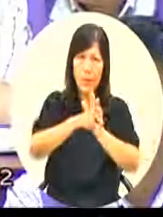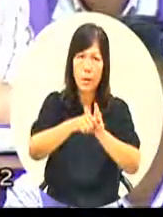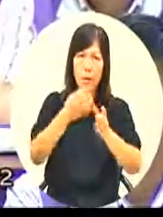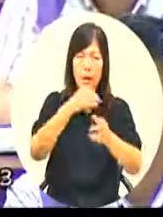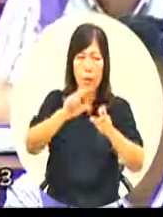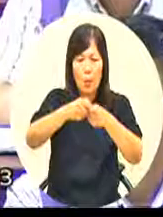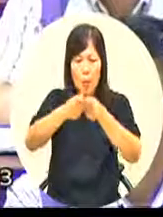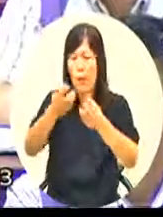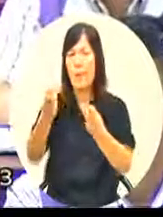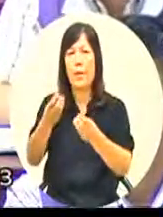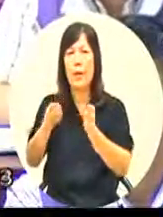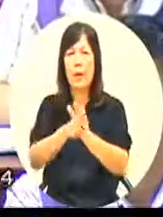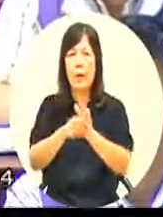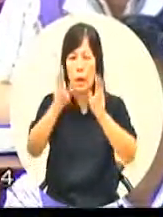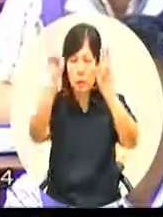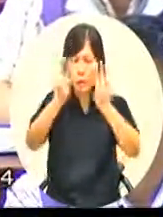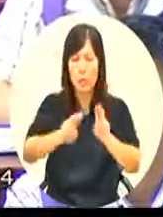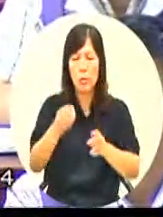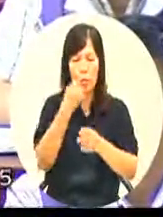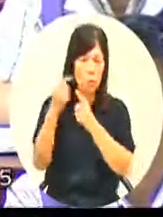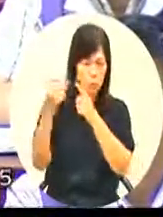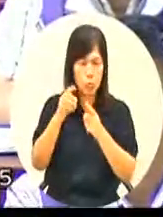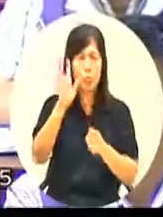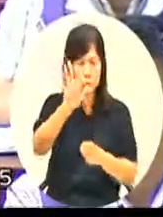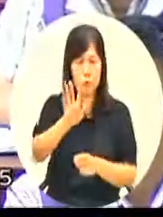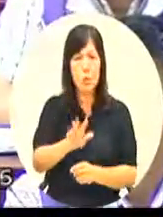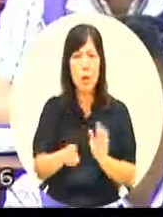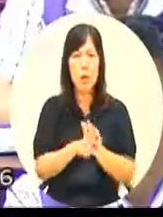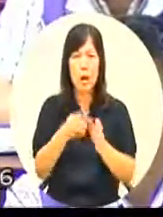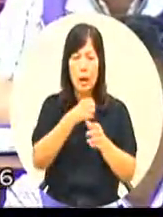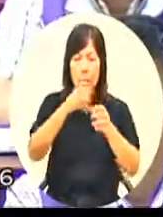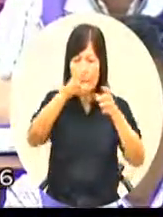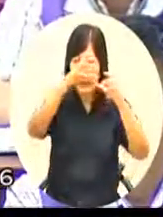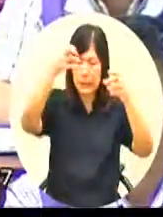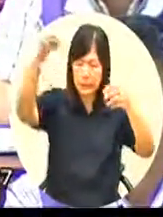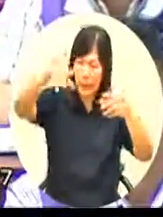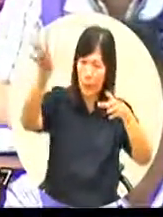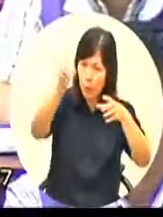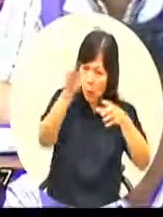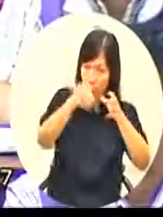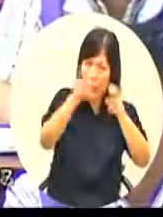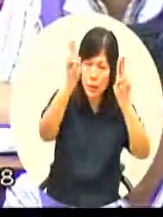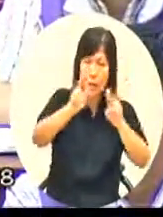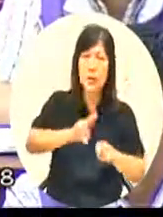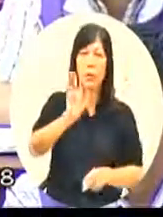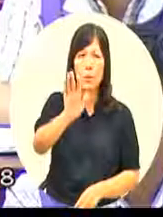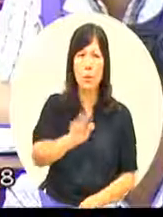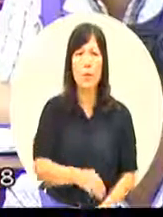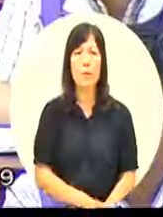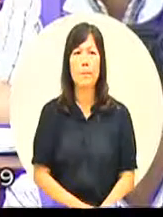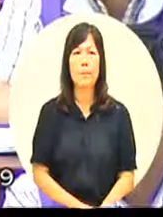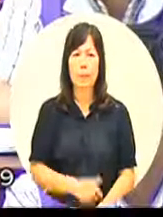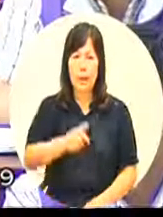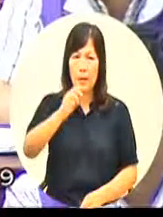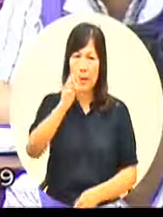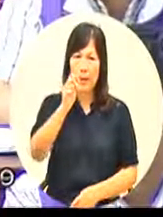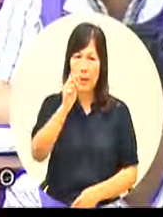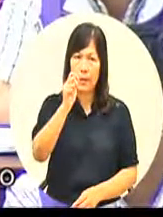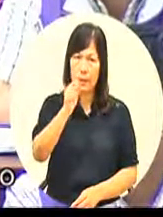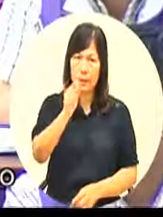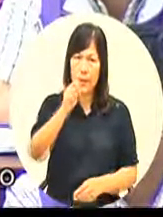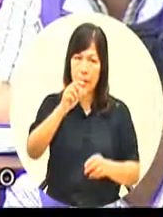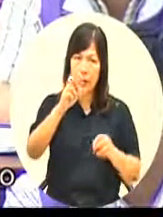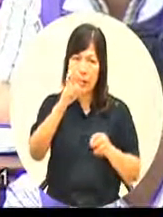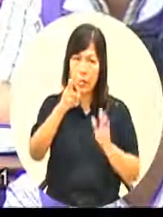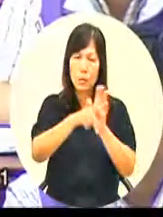有什么问题，因为它发电持续在运作正常，叫太阳它就能收集的光电啊。第二个，它 B2 的一个这个叫做有